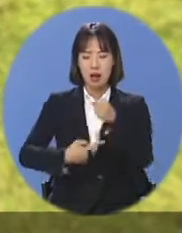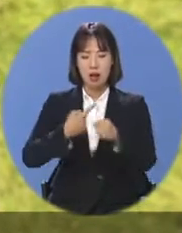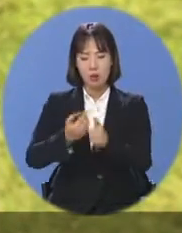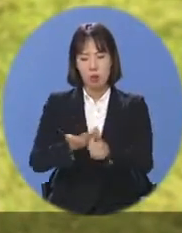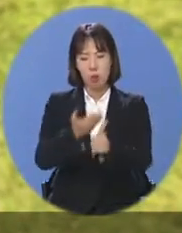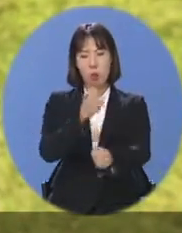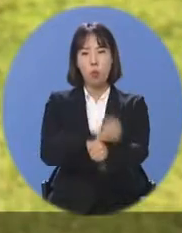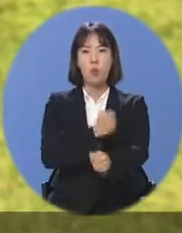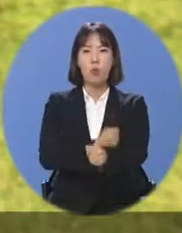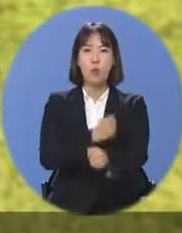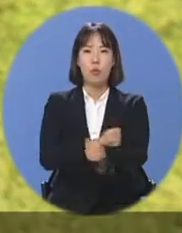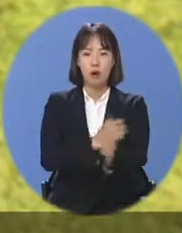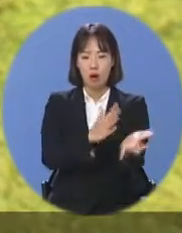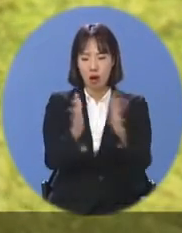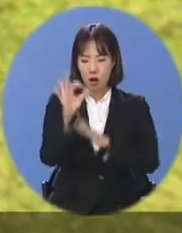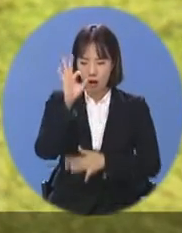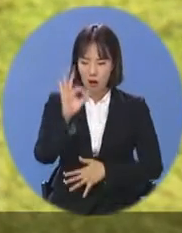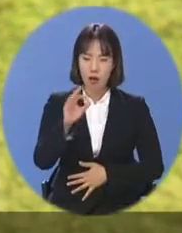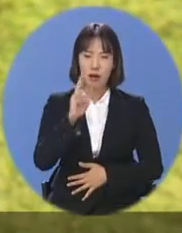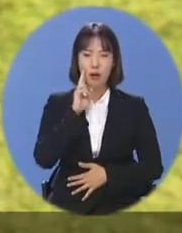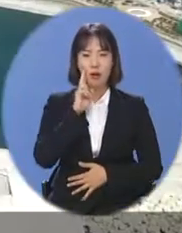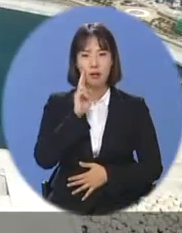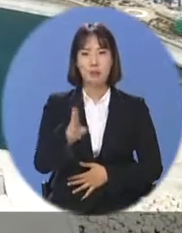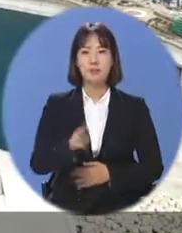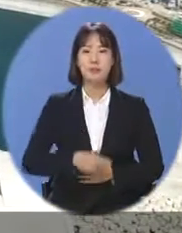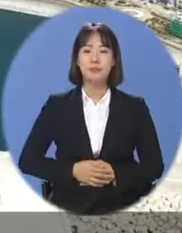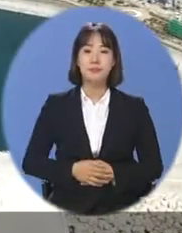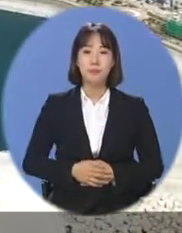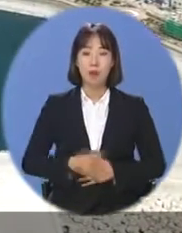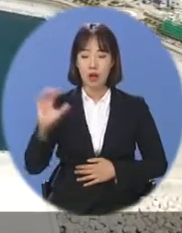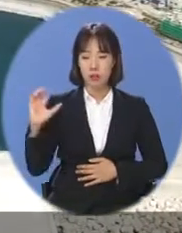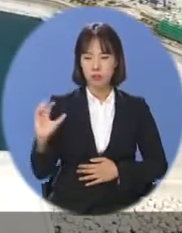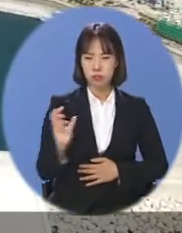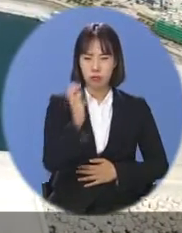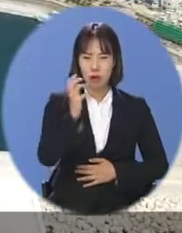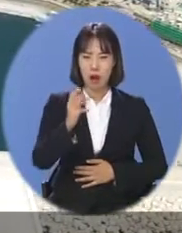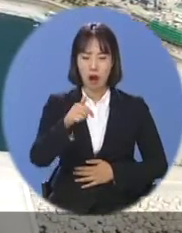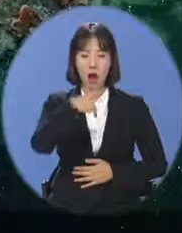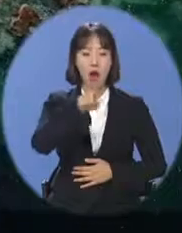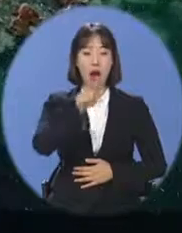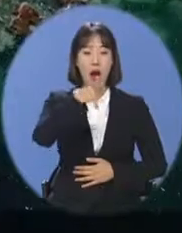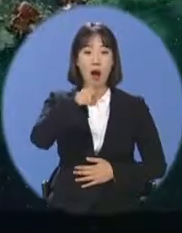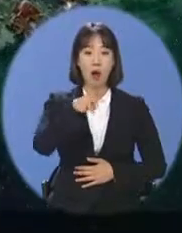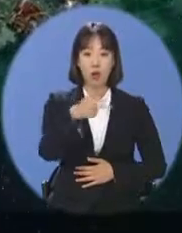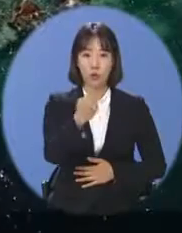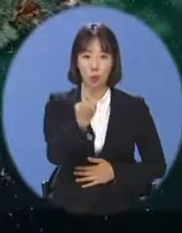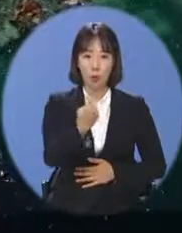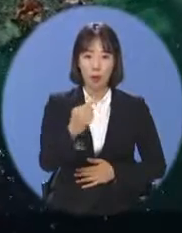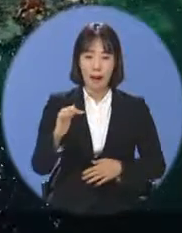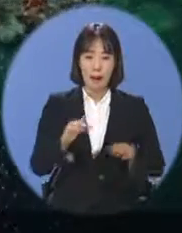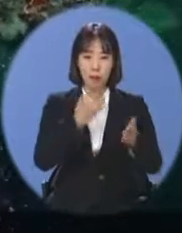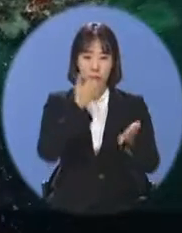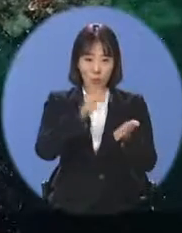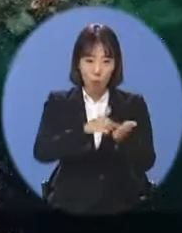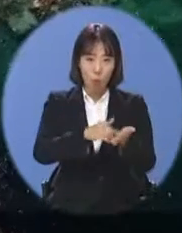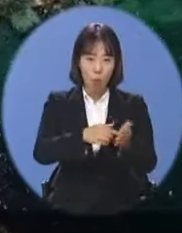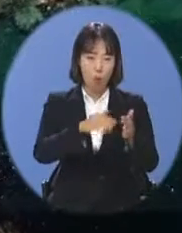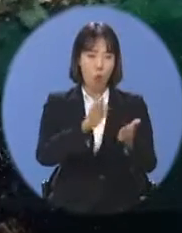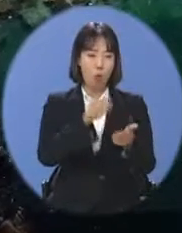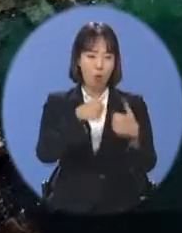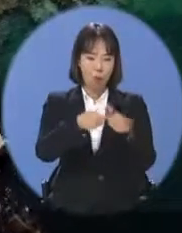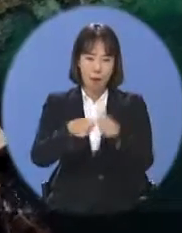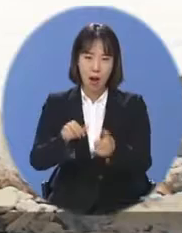짓는데 이게 지금 너무 더보기 심하고. 태풍의 직격탄을 맞아 힘없이 무너진 가거도 방파제도 언제 공사가